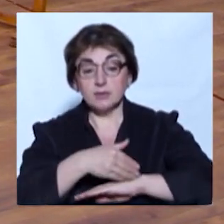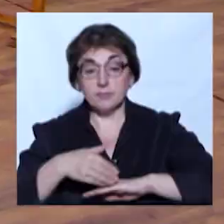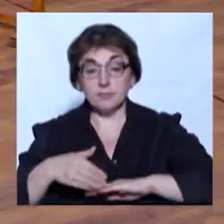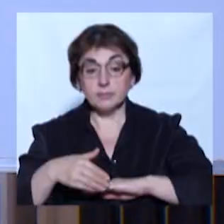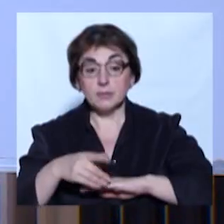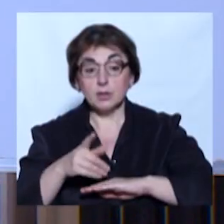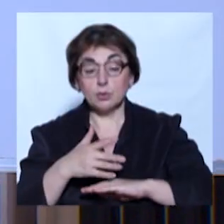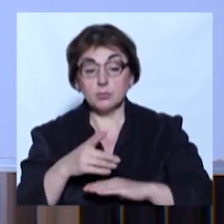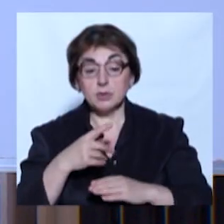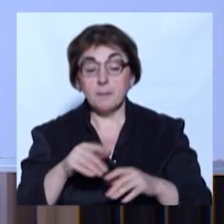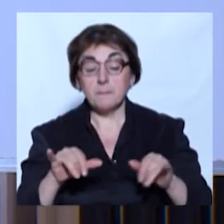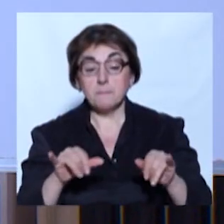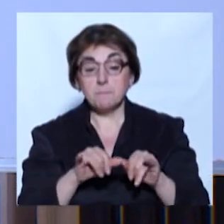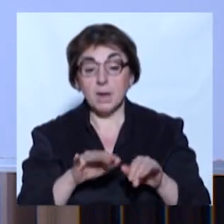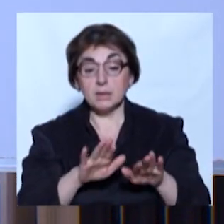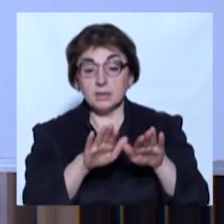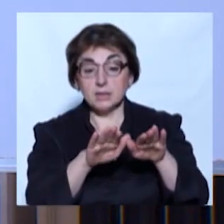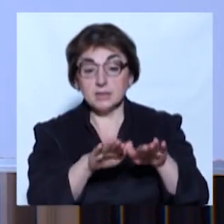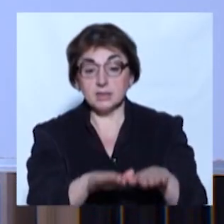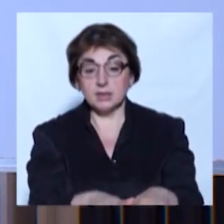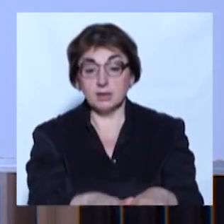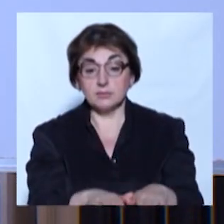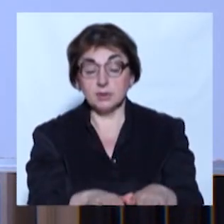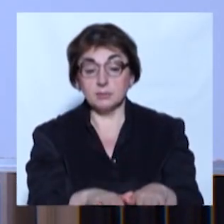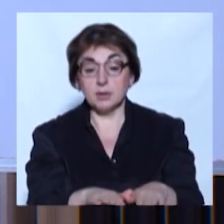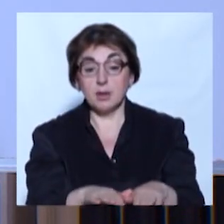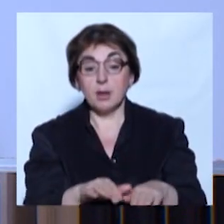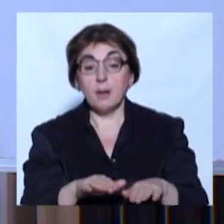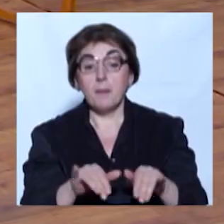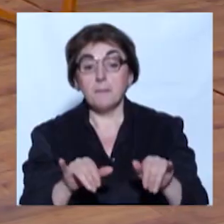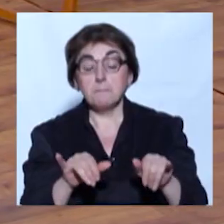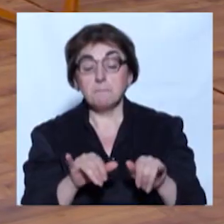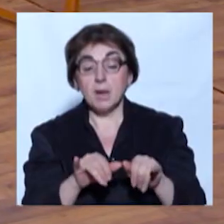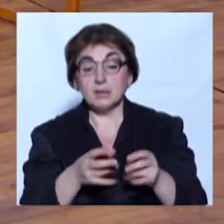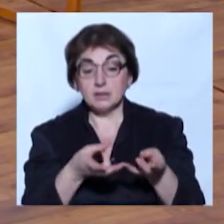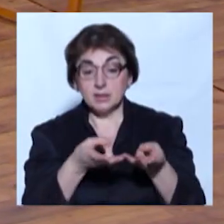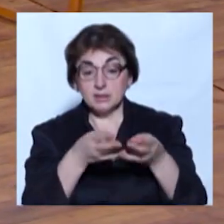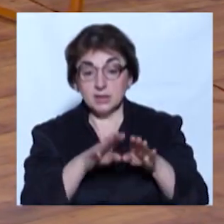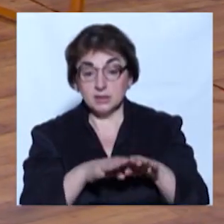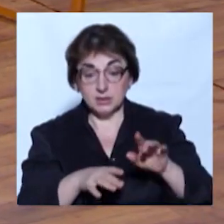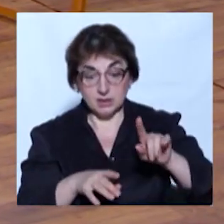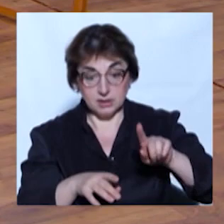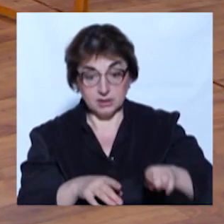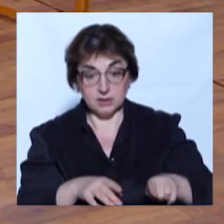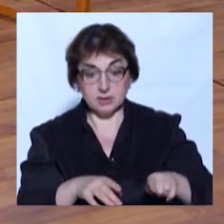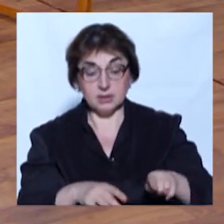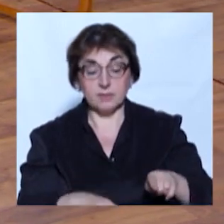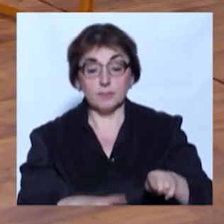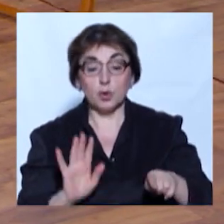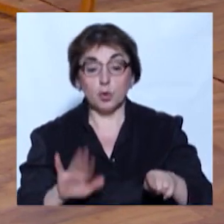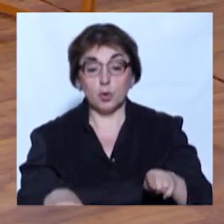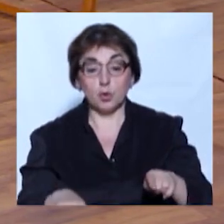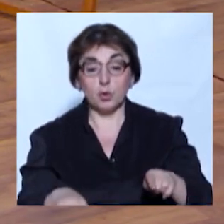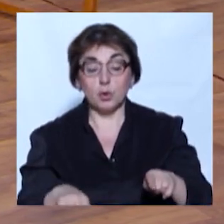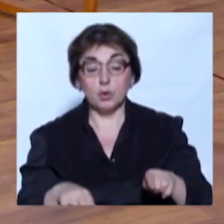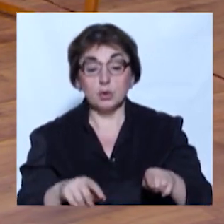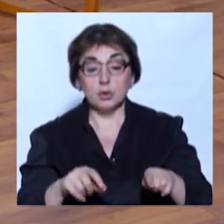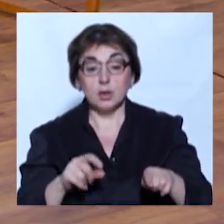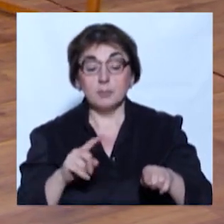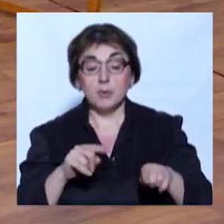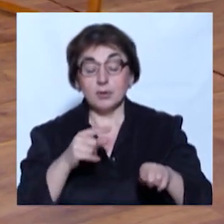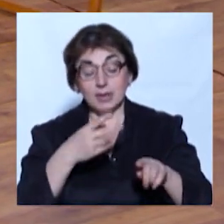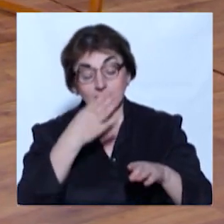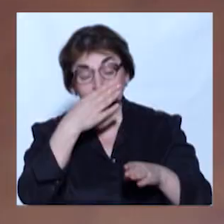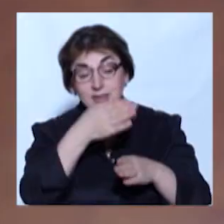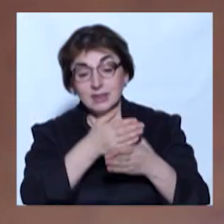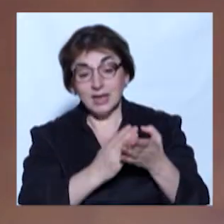რომელსაც დავდებ მაგიდაზე. მაგიდაზე დარჩენილ ნაწილს დავადებ თითს, ხოლო სახაზავის რაღაც